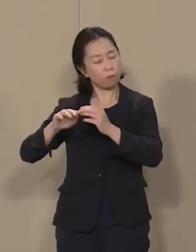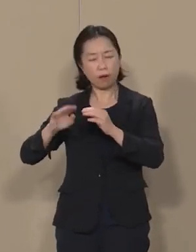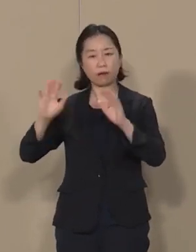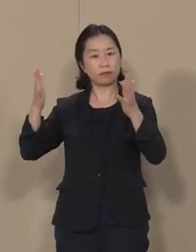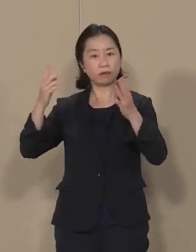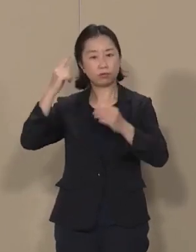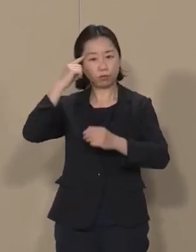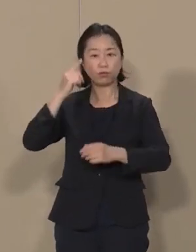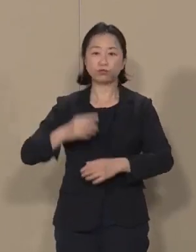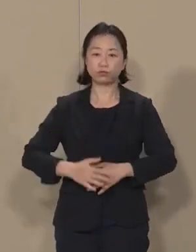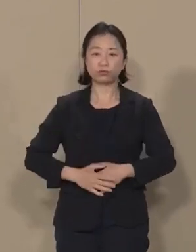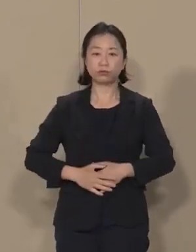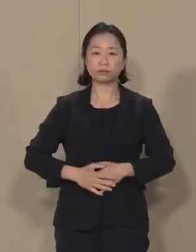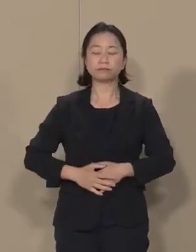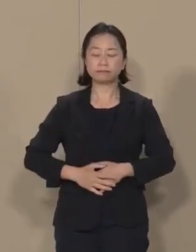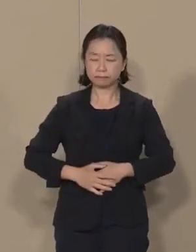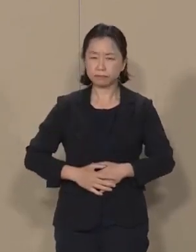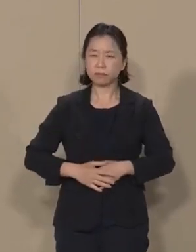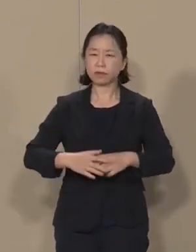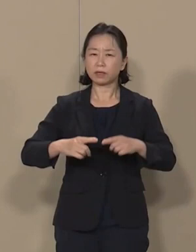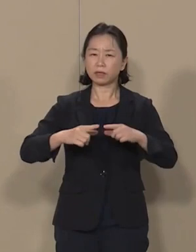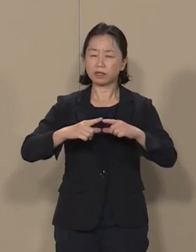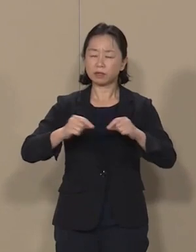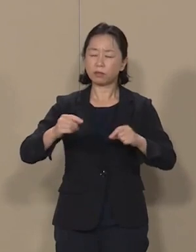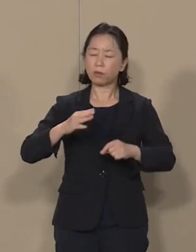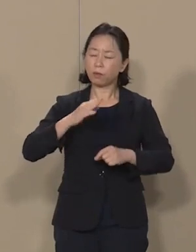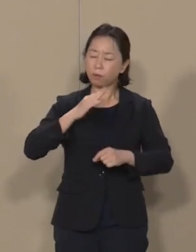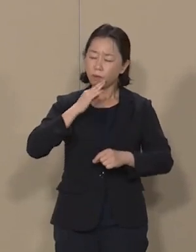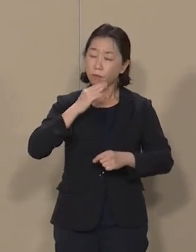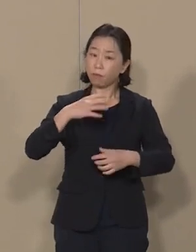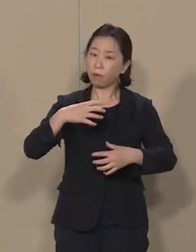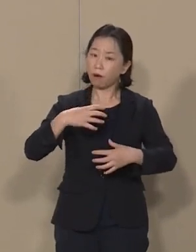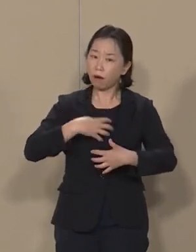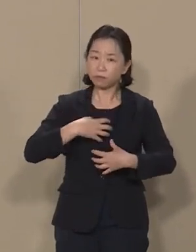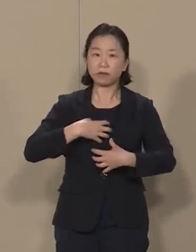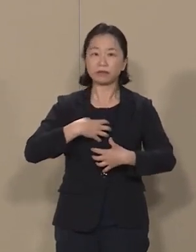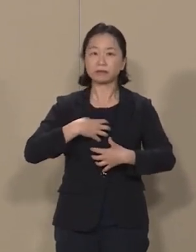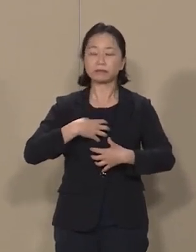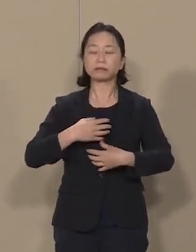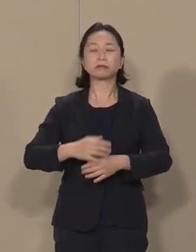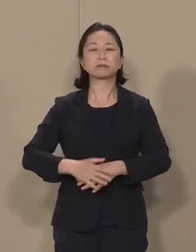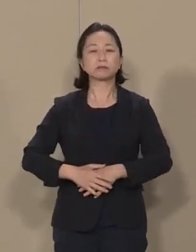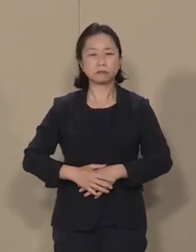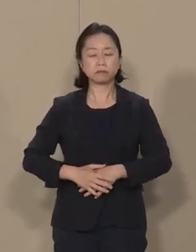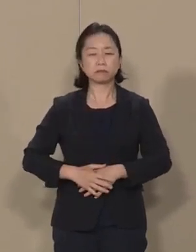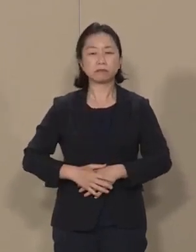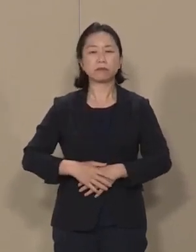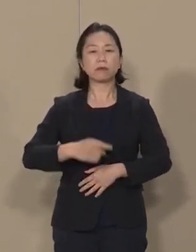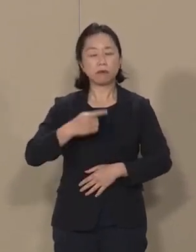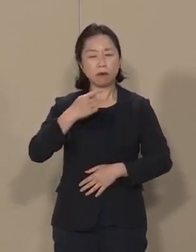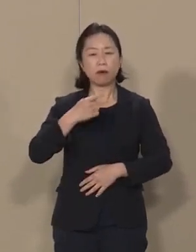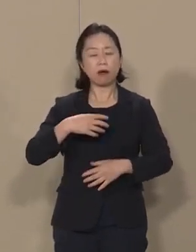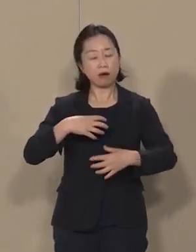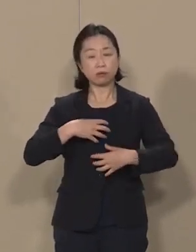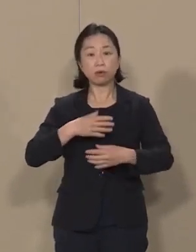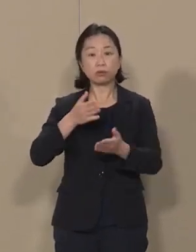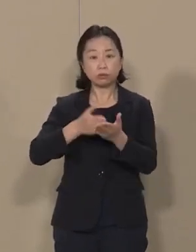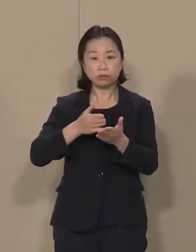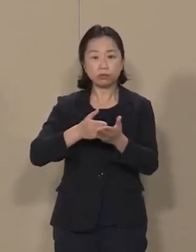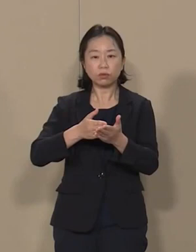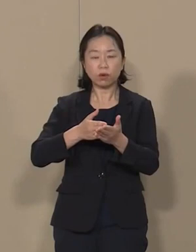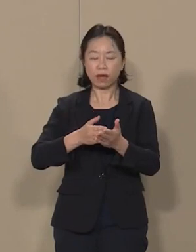ます本当に危険ですでよくそういうことを言いますと日本には